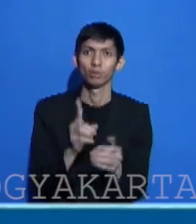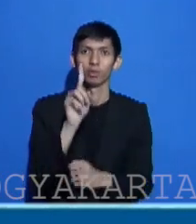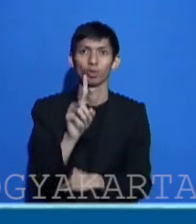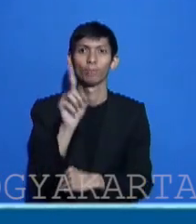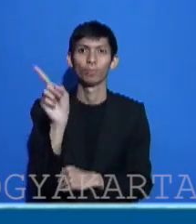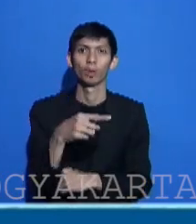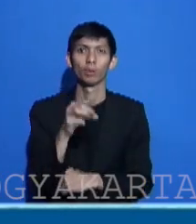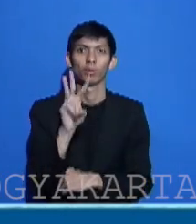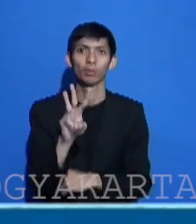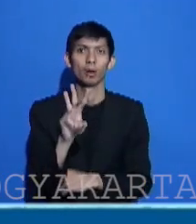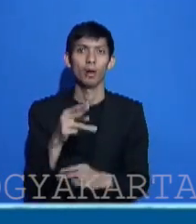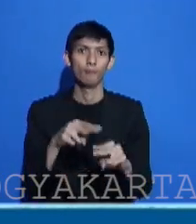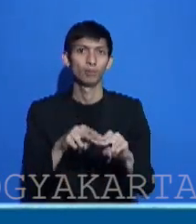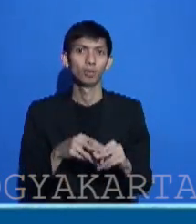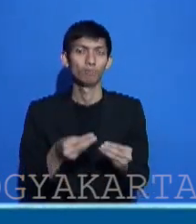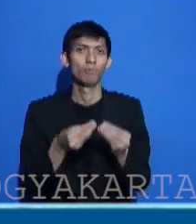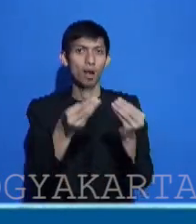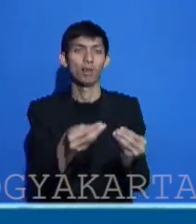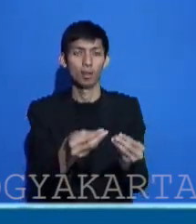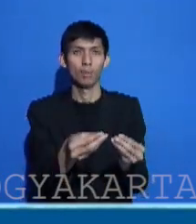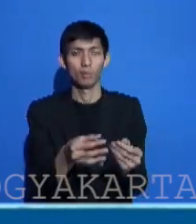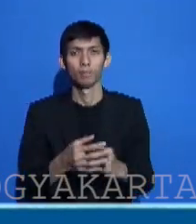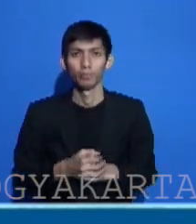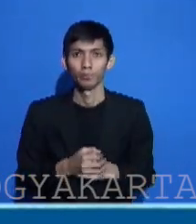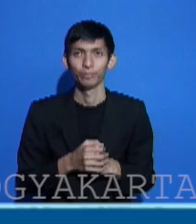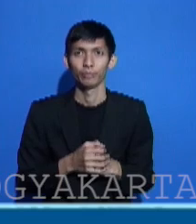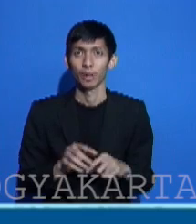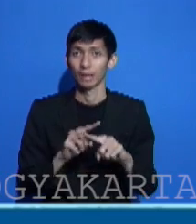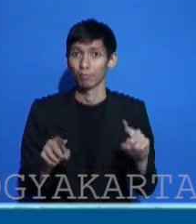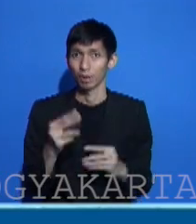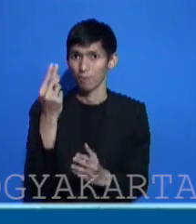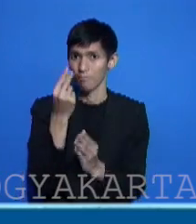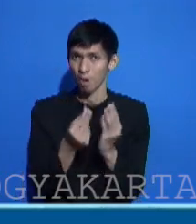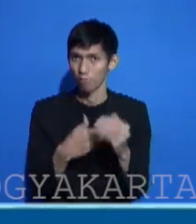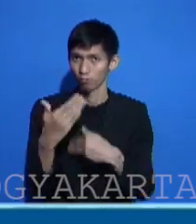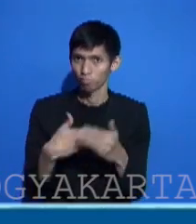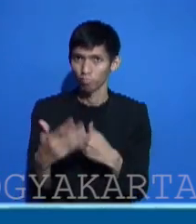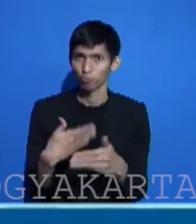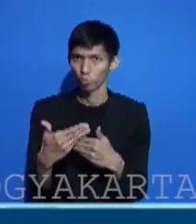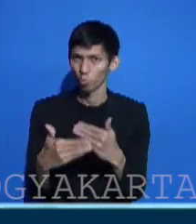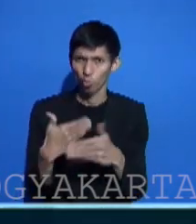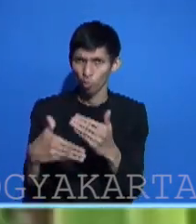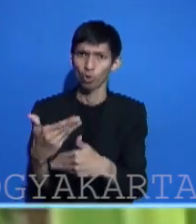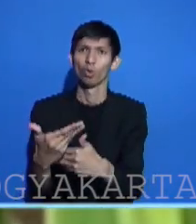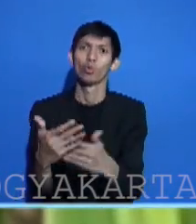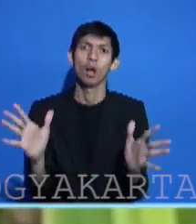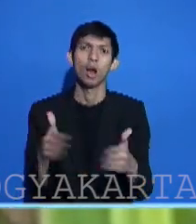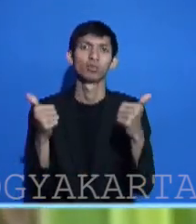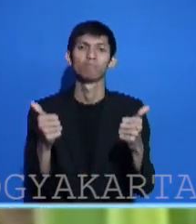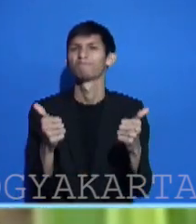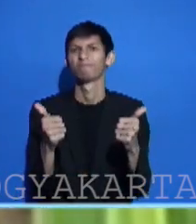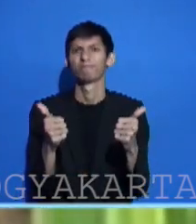anangim jumbo kalian soyo awisipun bio produksi kaduki Semanggi asli pun namung mepet Tio ingkang